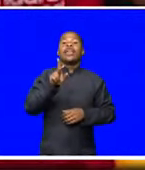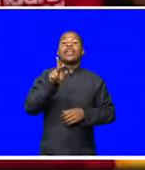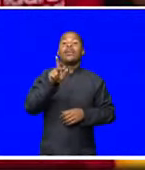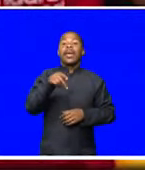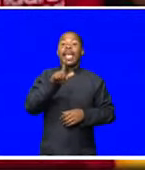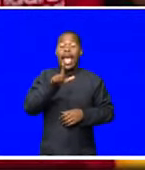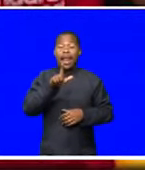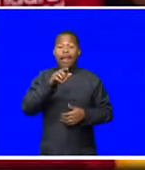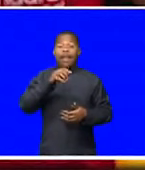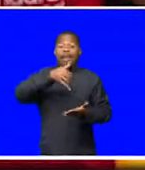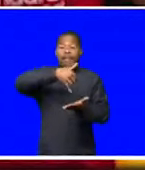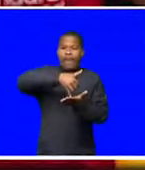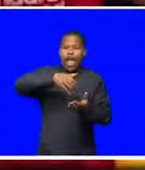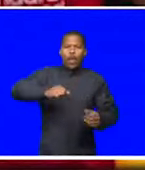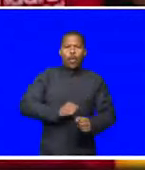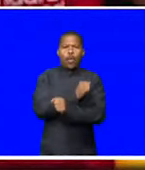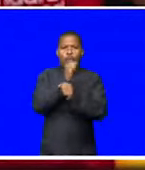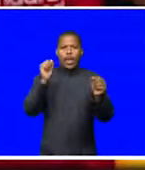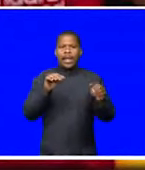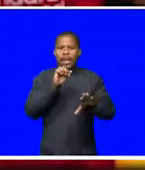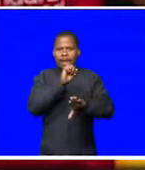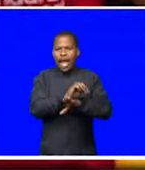nyaka njengoba ihlete endzaweni yesibili.